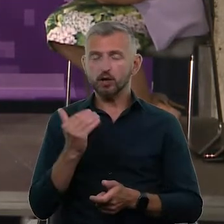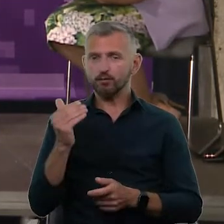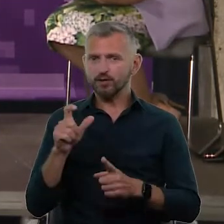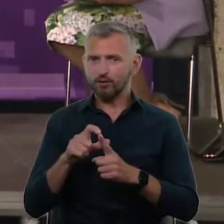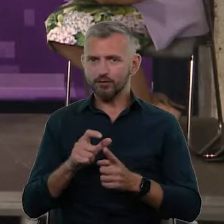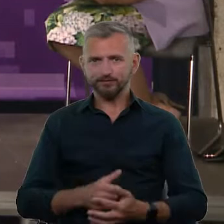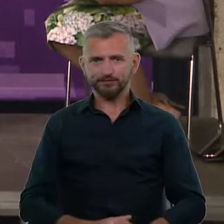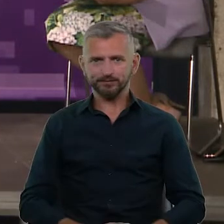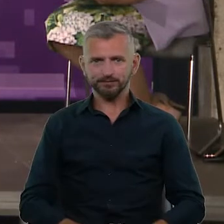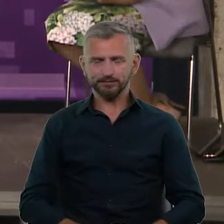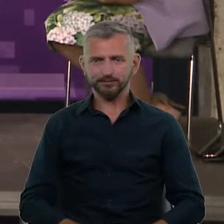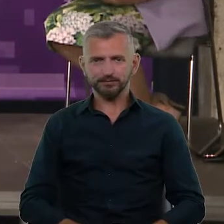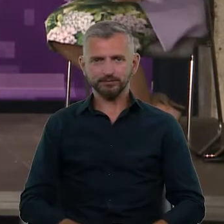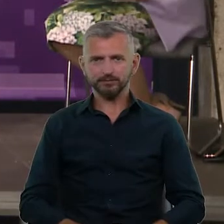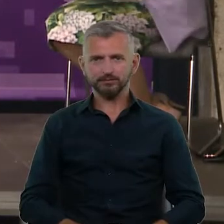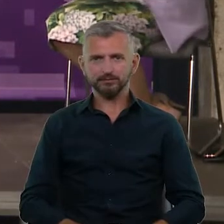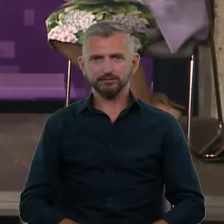слово.